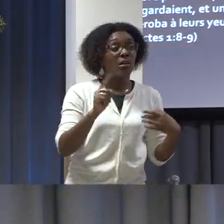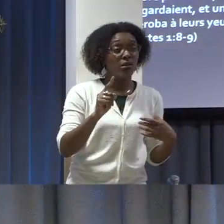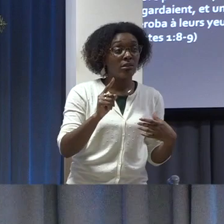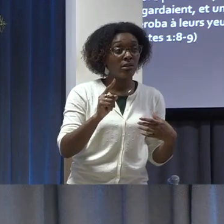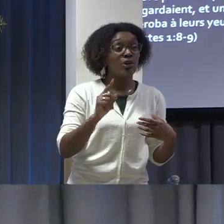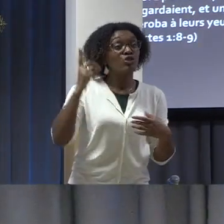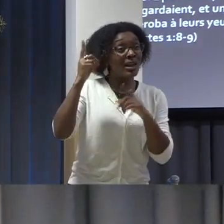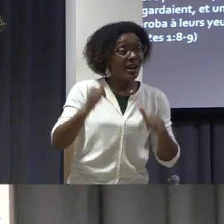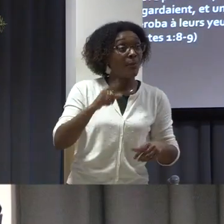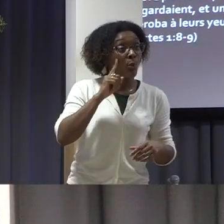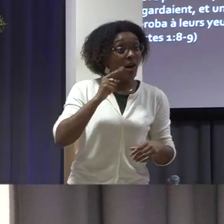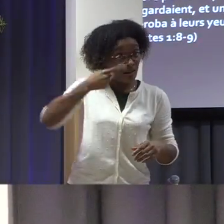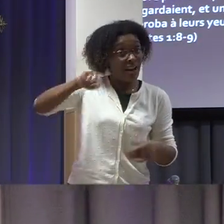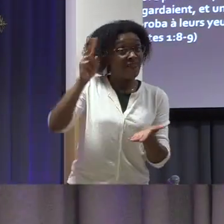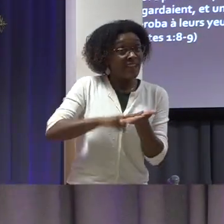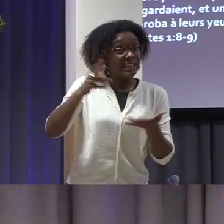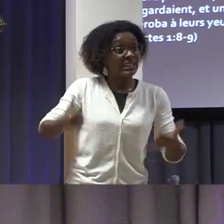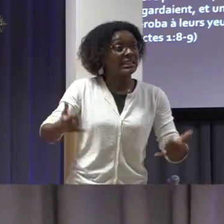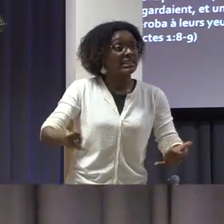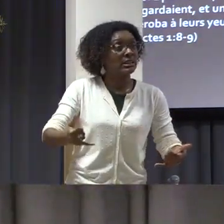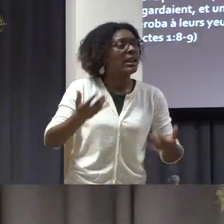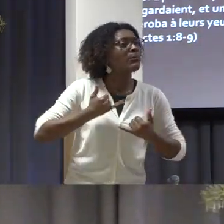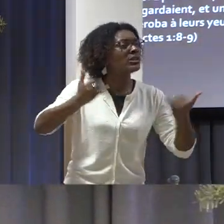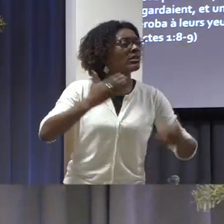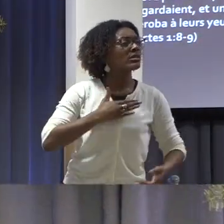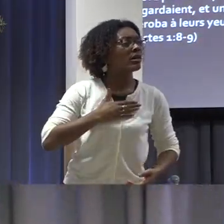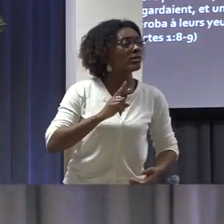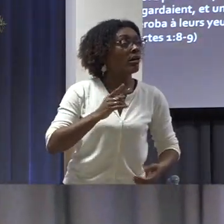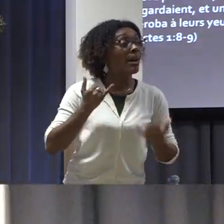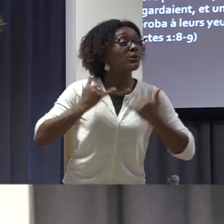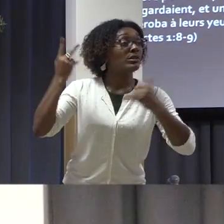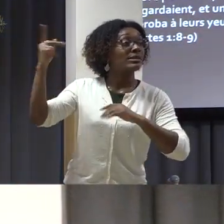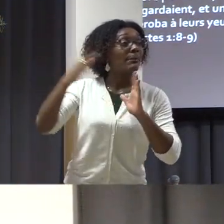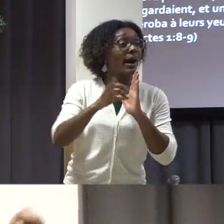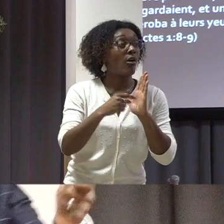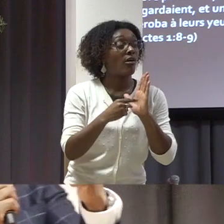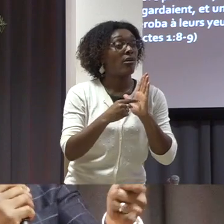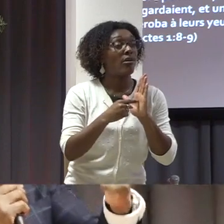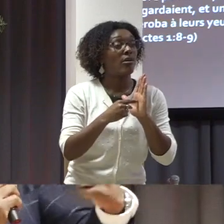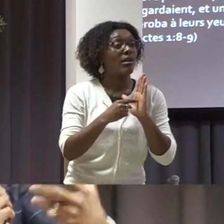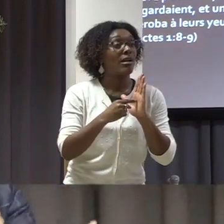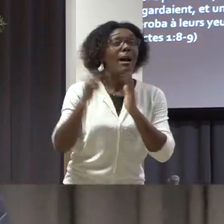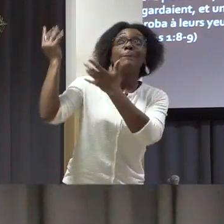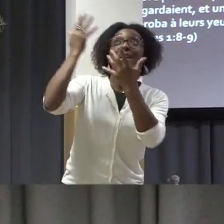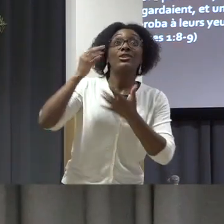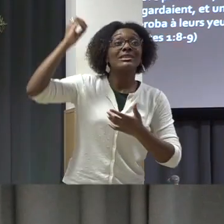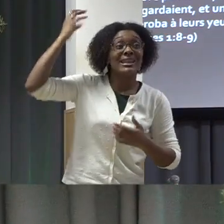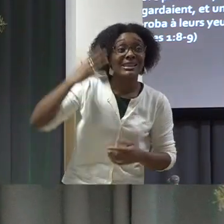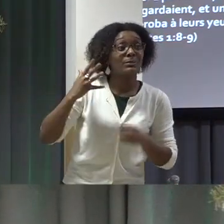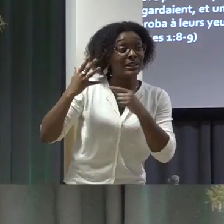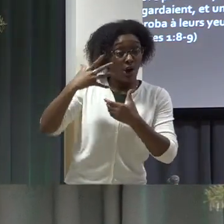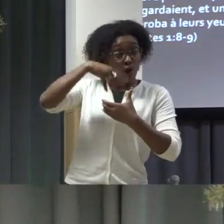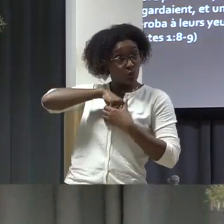vérité en réalité la puissance n'est pas la nôtre la puissance est celle de sa parole c'est la présence de son esprit en